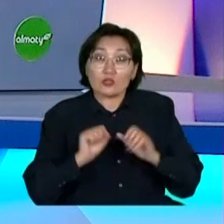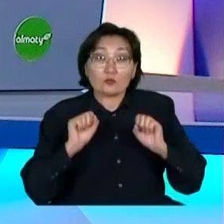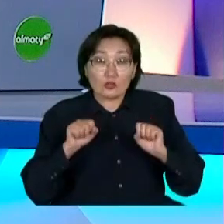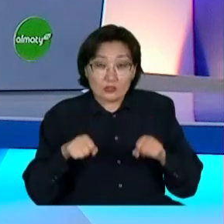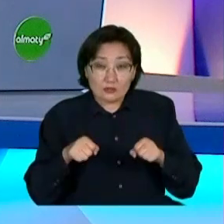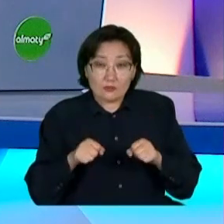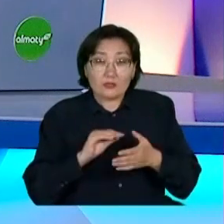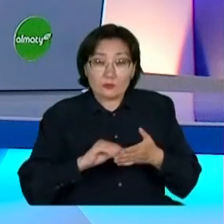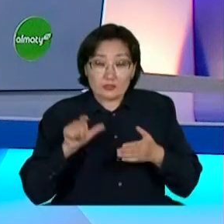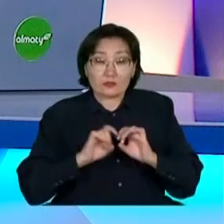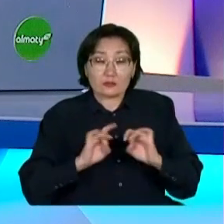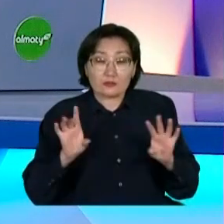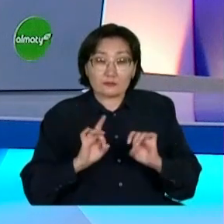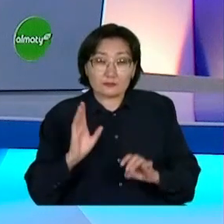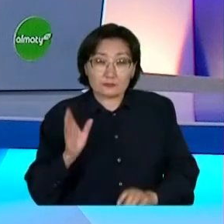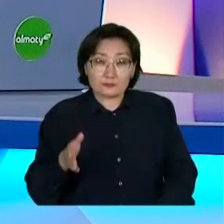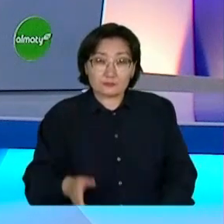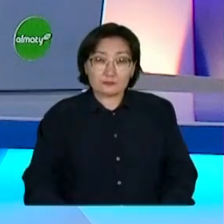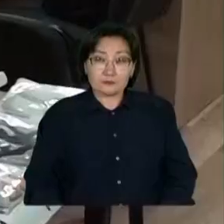болады? Тілшіміздің бейне материалында.